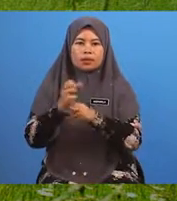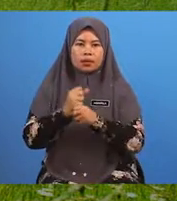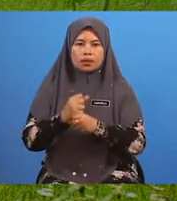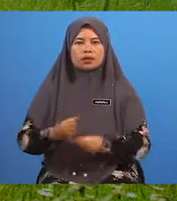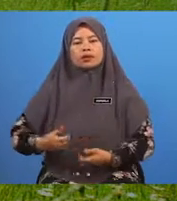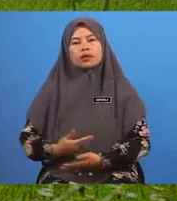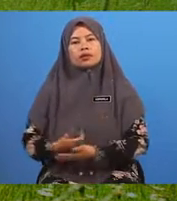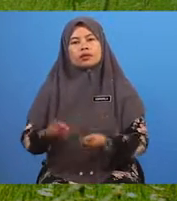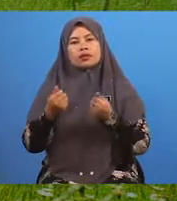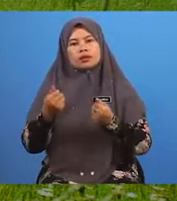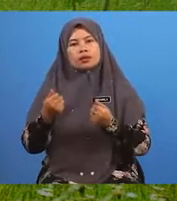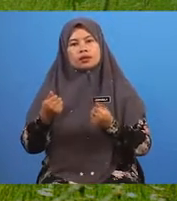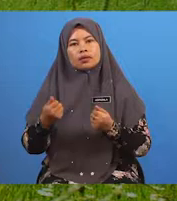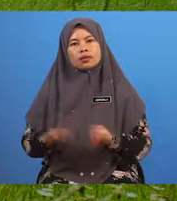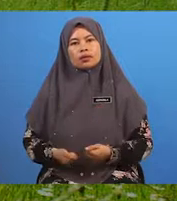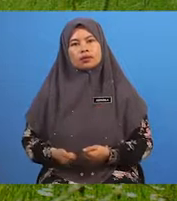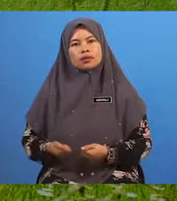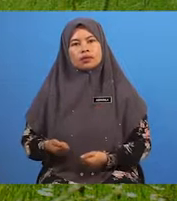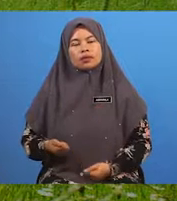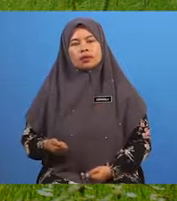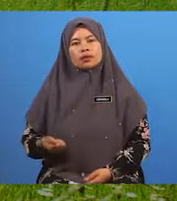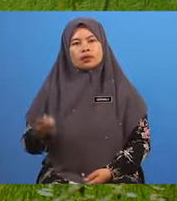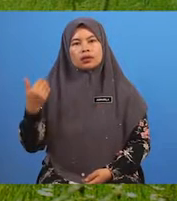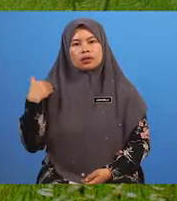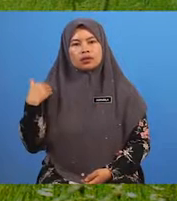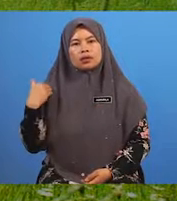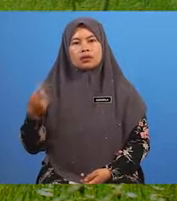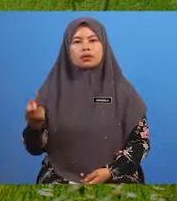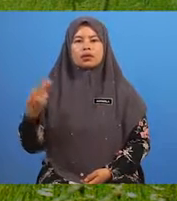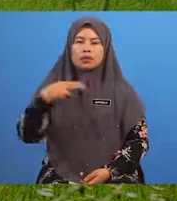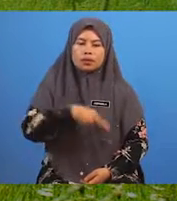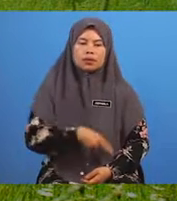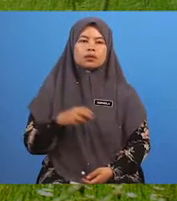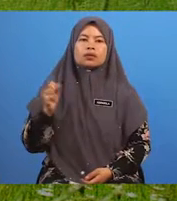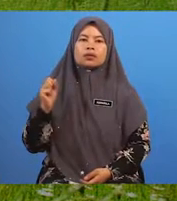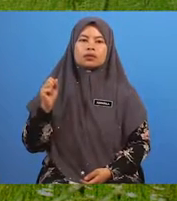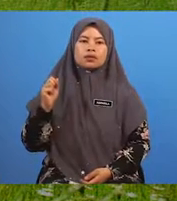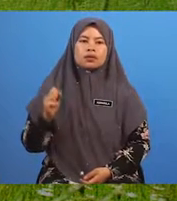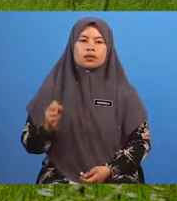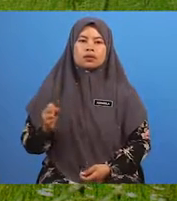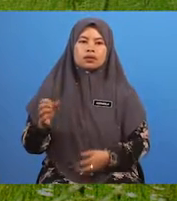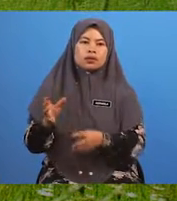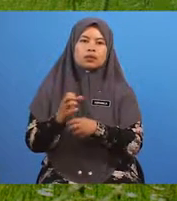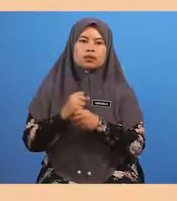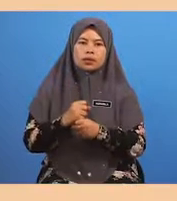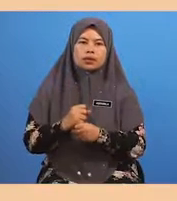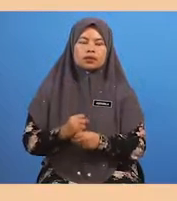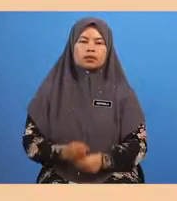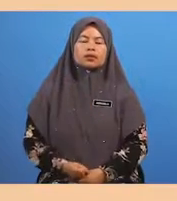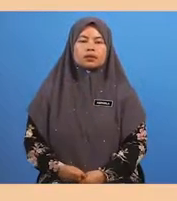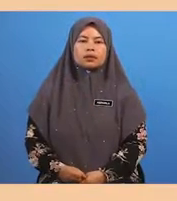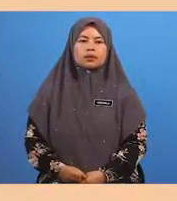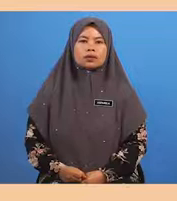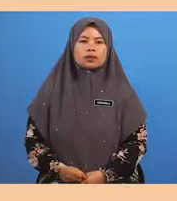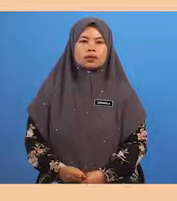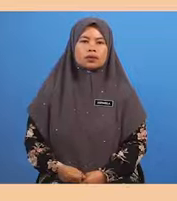lain-lain sebab lagi. Terdapat beberapa hikmah yang boleh diperoleh daripada perbuatan mengambil anak angkat ini.